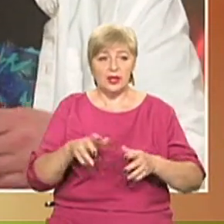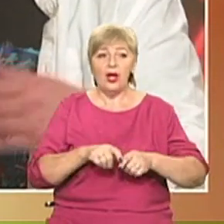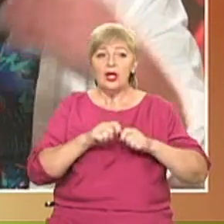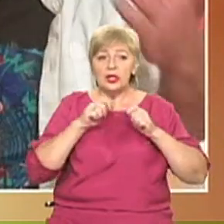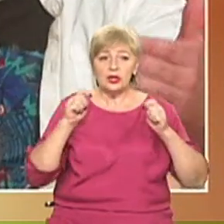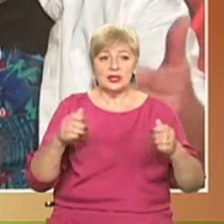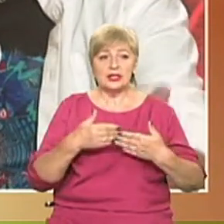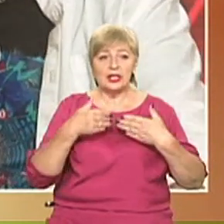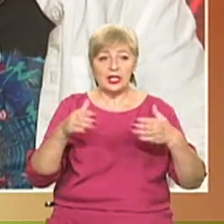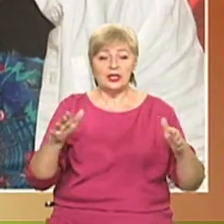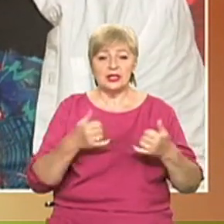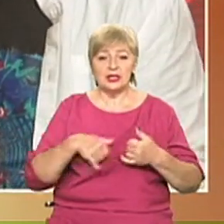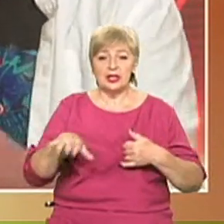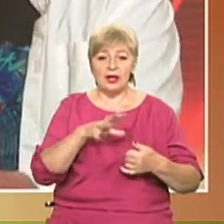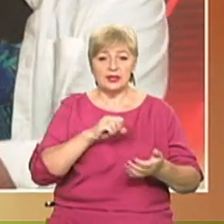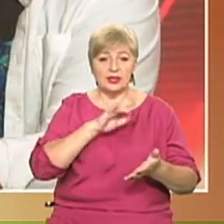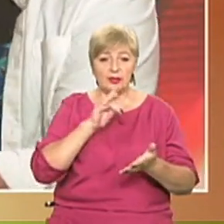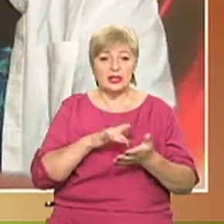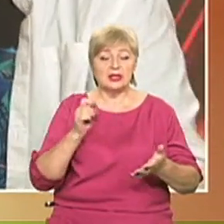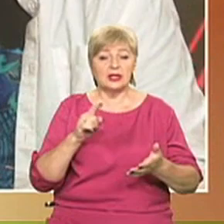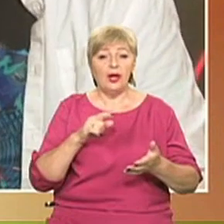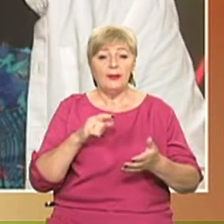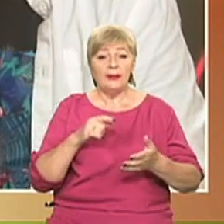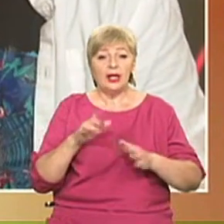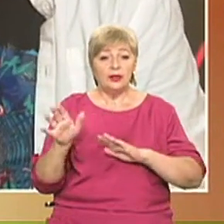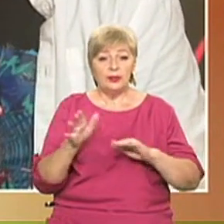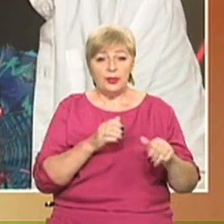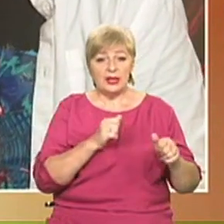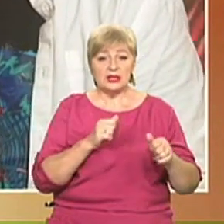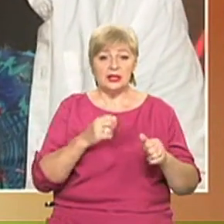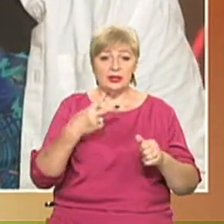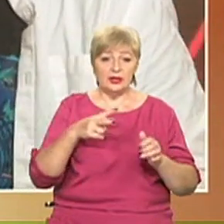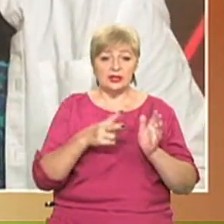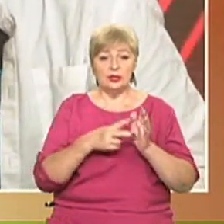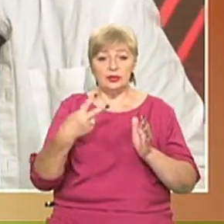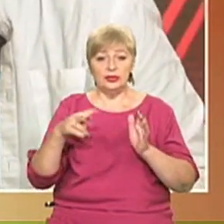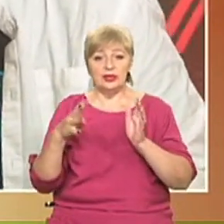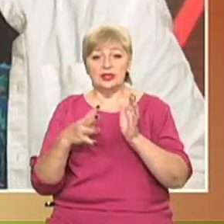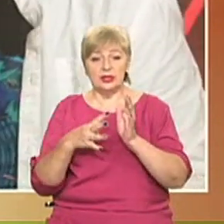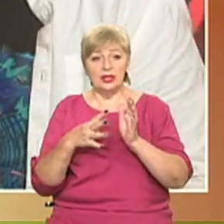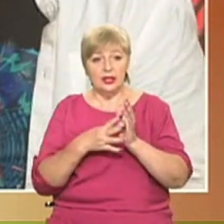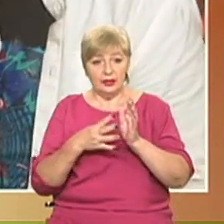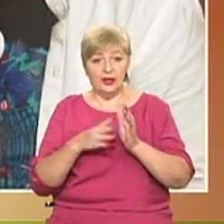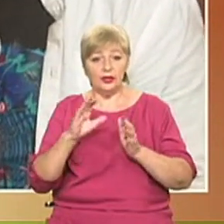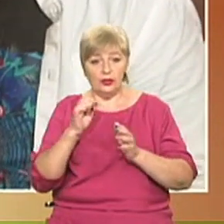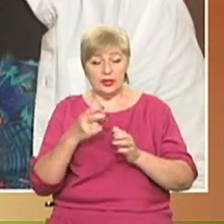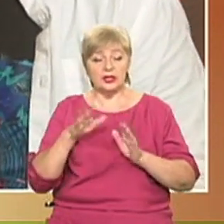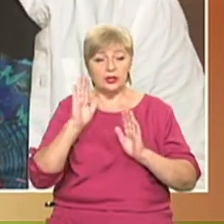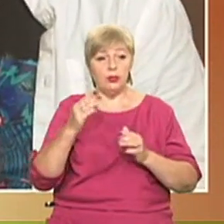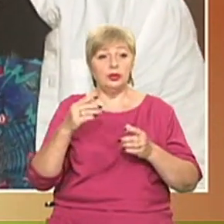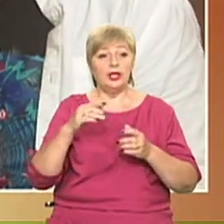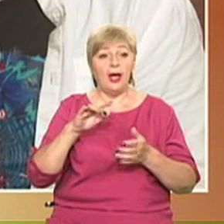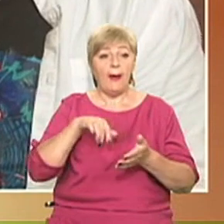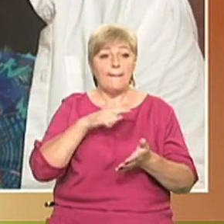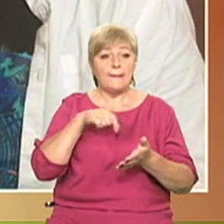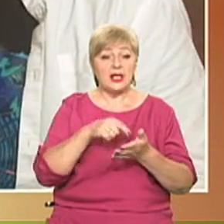взагалі. А наступним після Дніпра, після 27-29 mm-hmm. вересня, буде місто Вінниця. Mm-hmm. Уже теж традиційно, другий